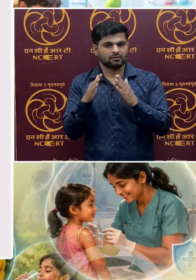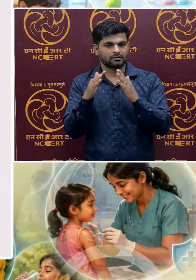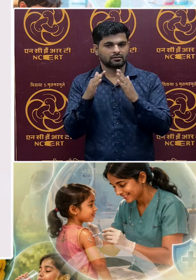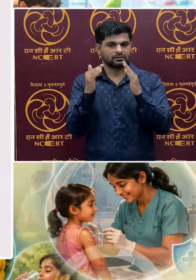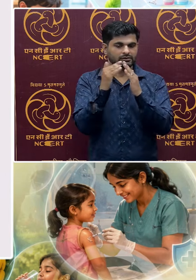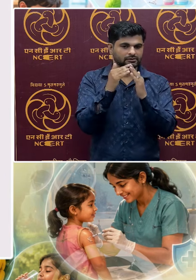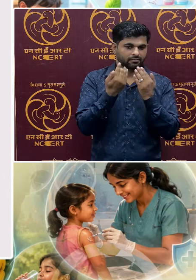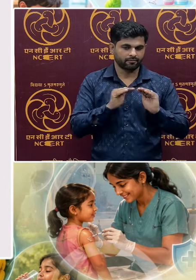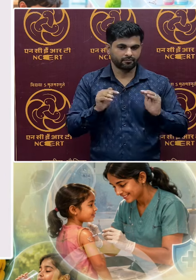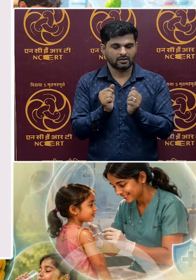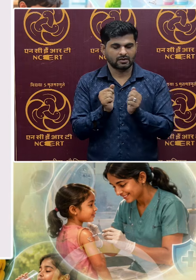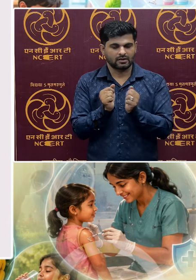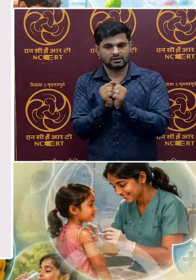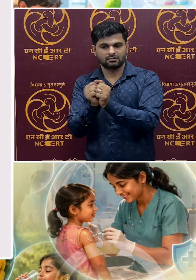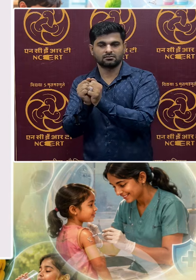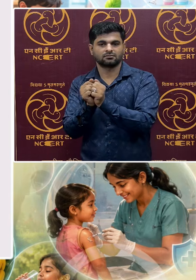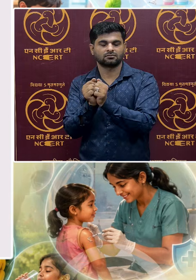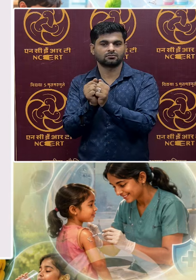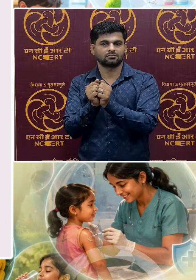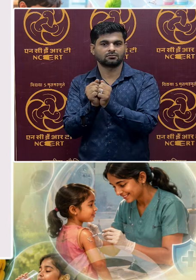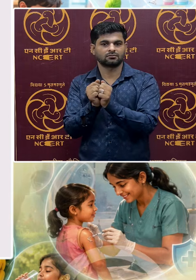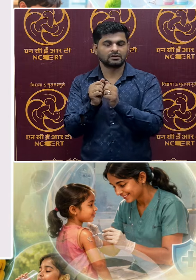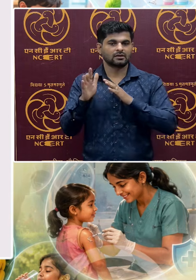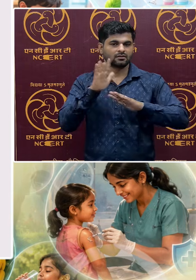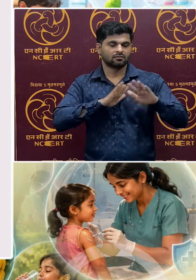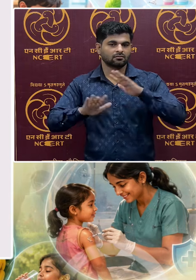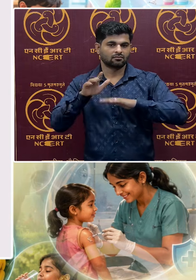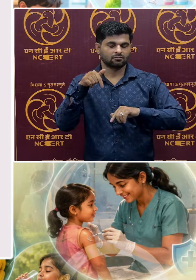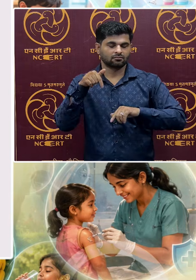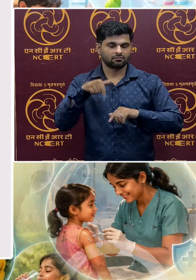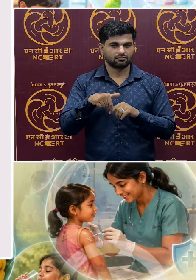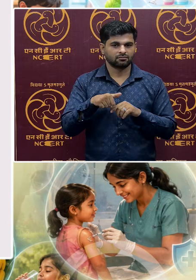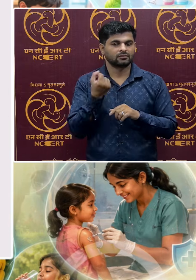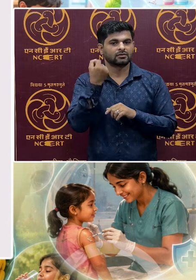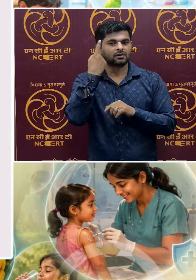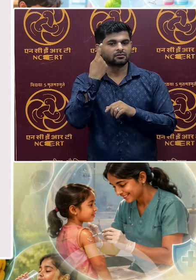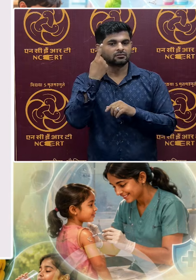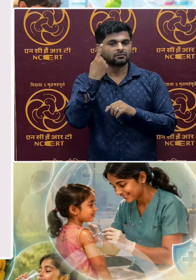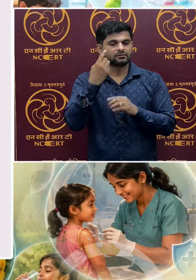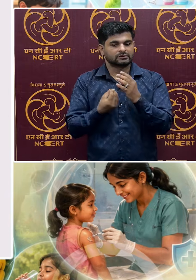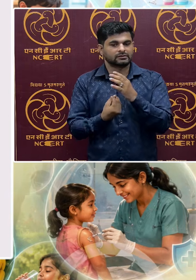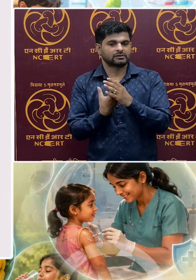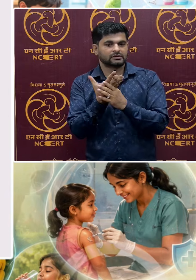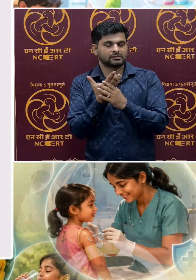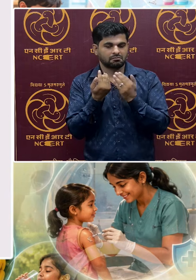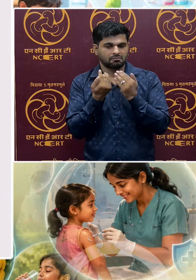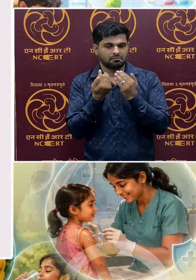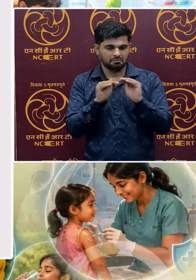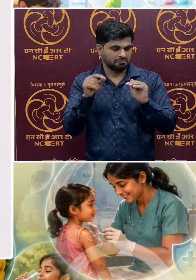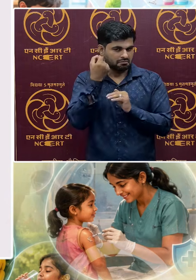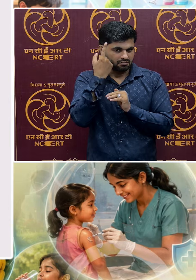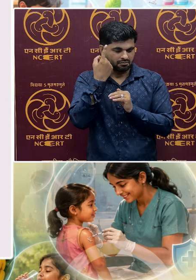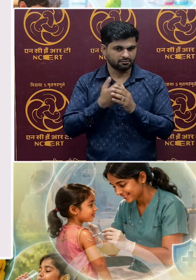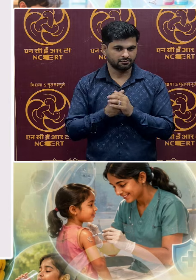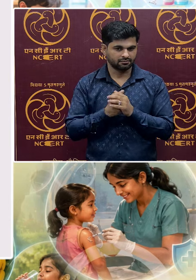वंडरफुल एक्सरसाइज। इट वाज जस्ट गेटिंग टू अंडरस्टैंड कि सब्जियां कहाँ से आती हैं। बच्चों को ये भी नहीं पता कि कौन सी सब्ज़ी